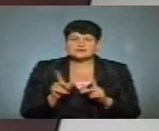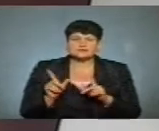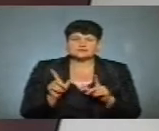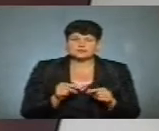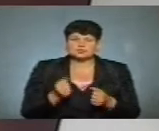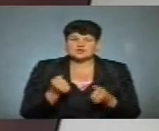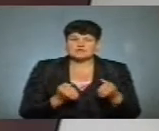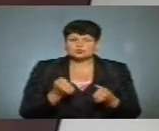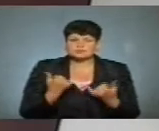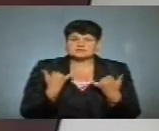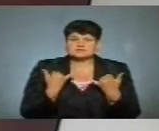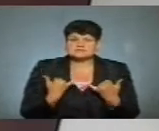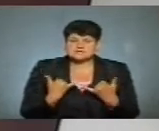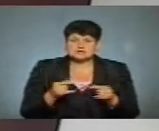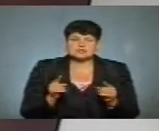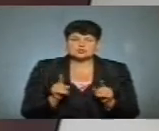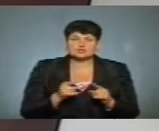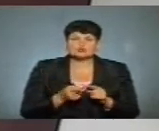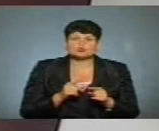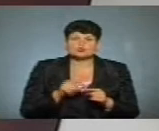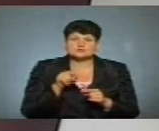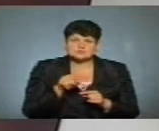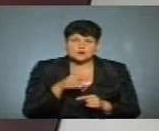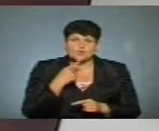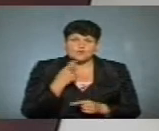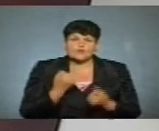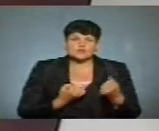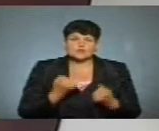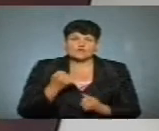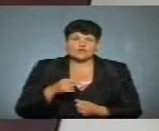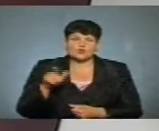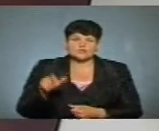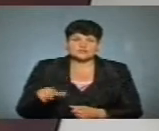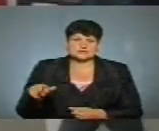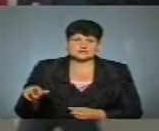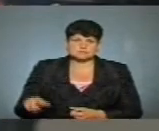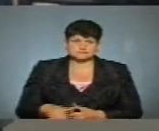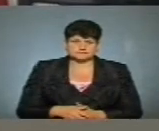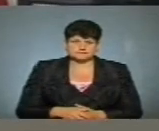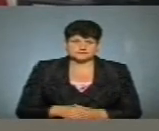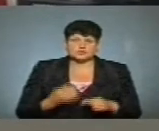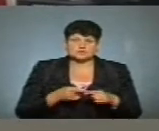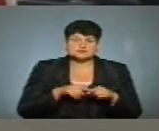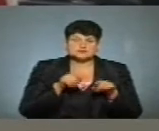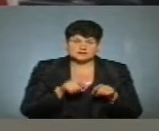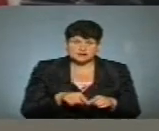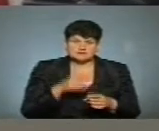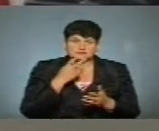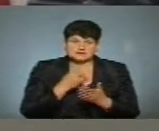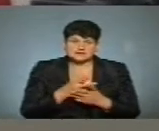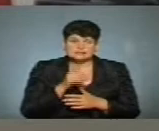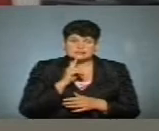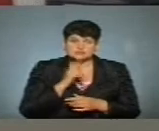через перехрестя зараз та що про таку розв'язку кажуть водії? Дивіться. Ось так виглядає тимчасове